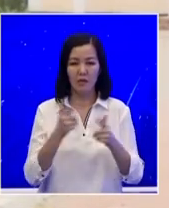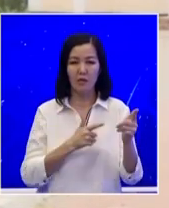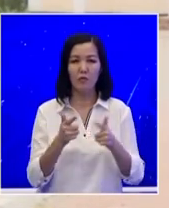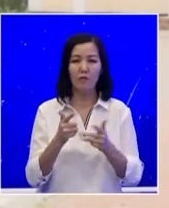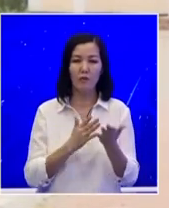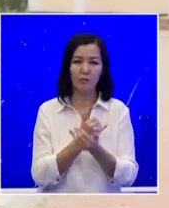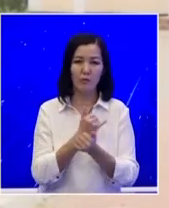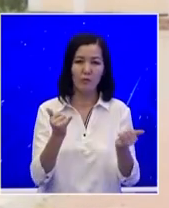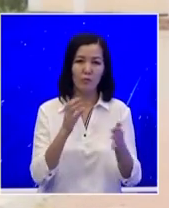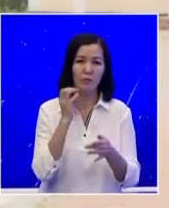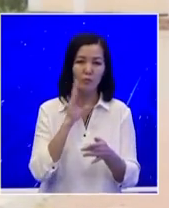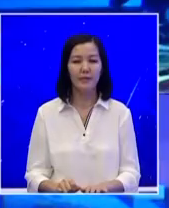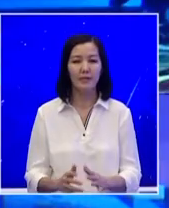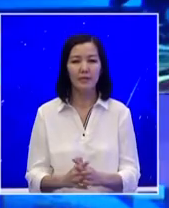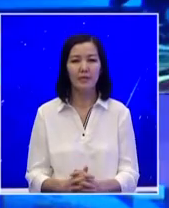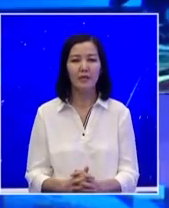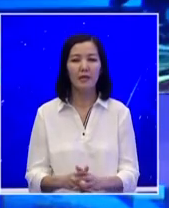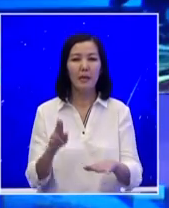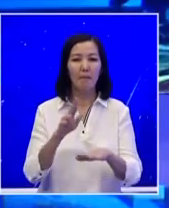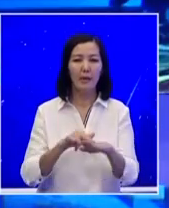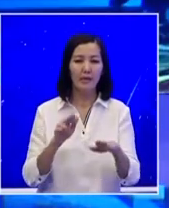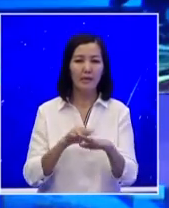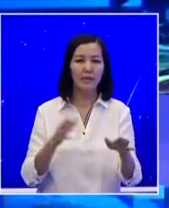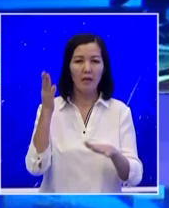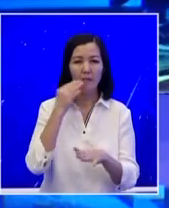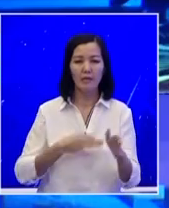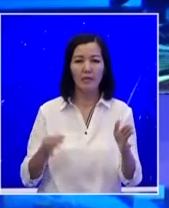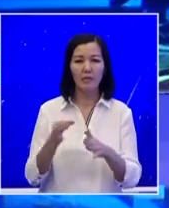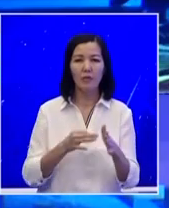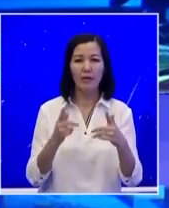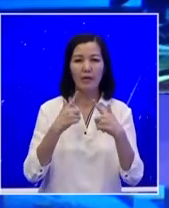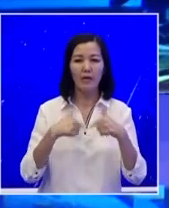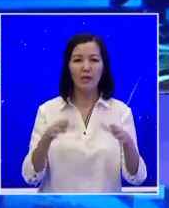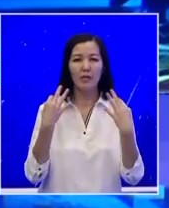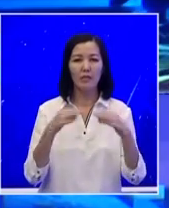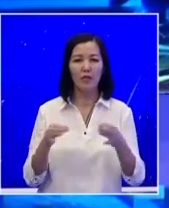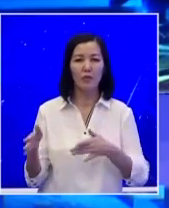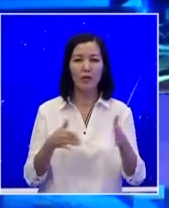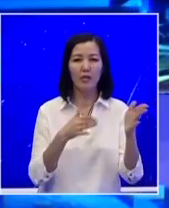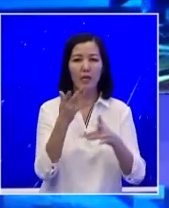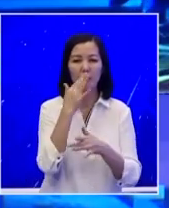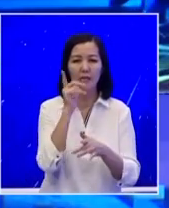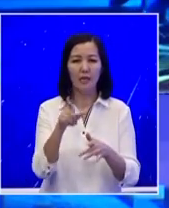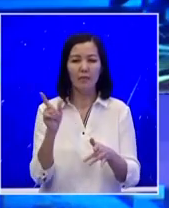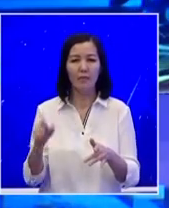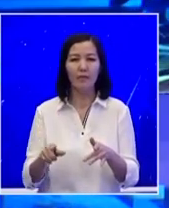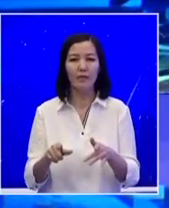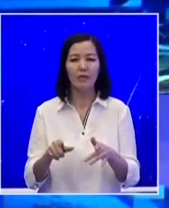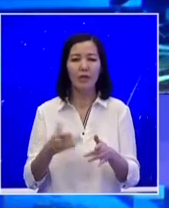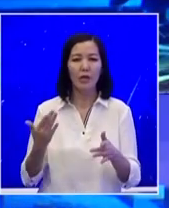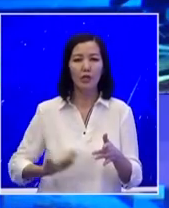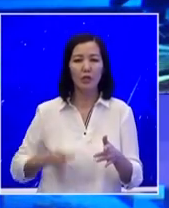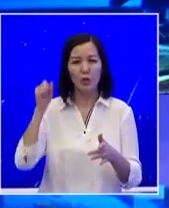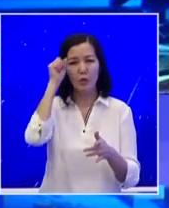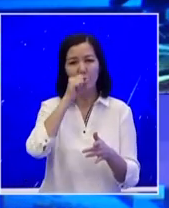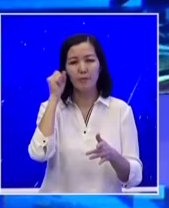данное время уже принять. Полицейские Алматинской области организовали зеленый коридор иностранным гражданам. Жители